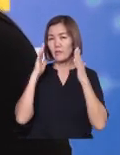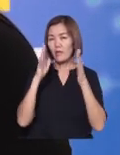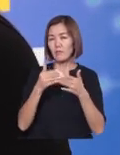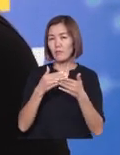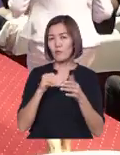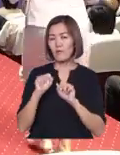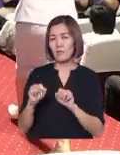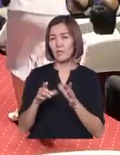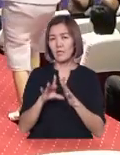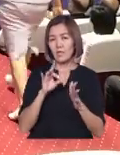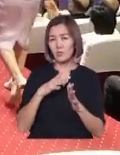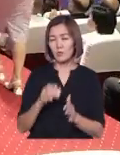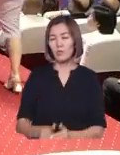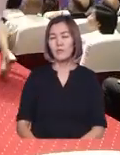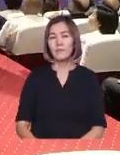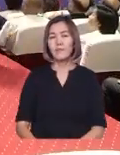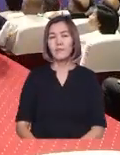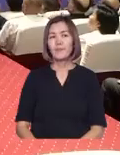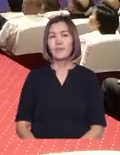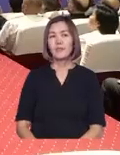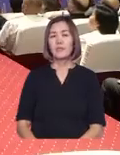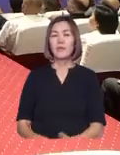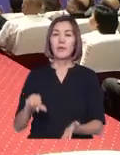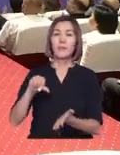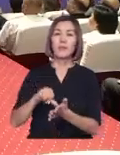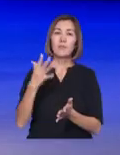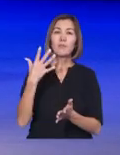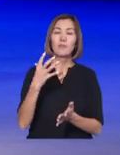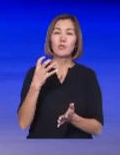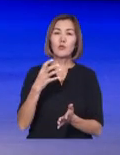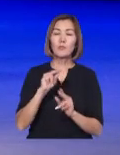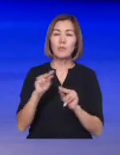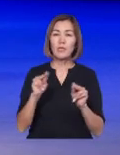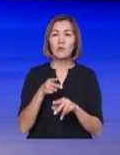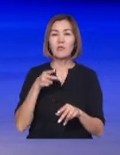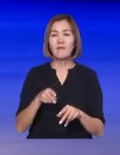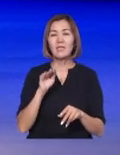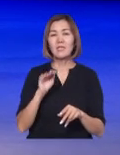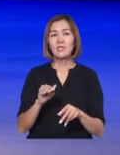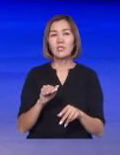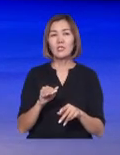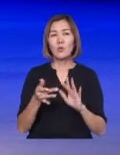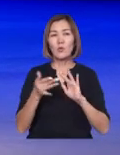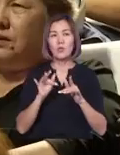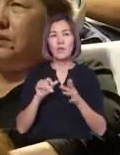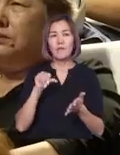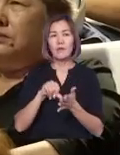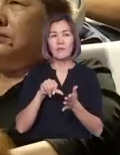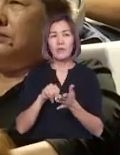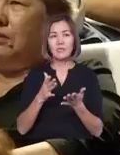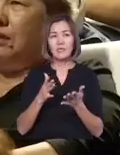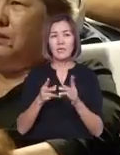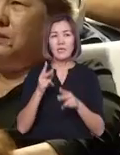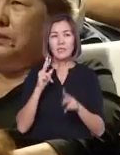профориентации. В региональной конференции приняли участие 500 педагогов и еще 2000 человек в онлайн-формате. В завершении